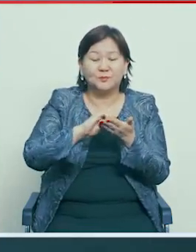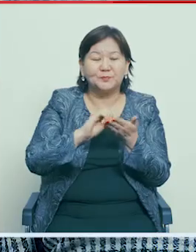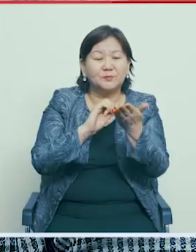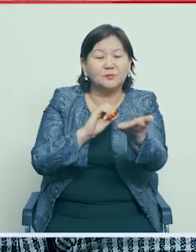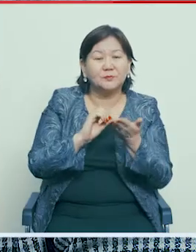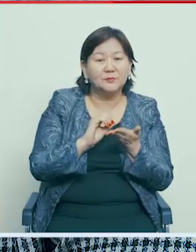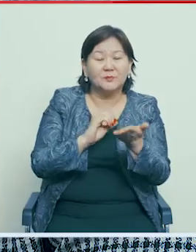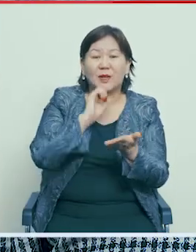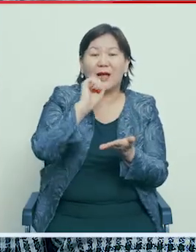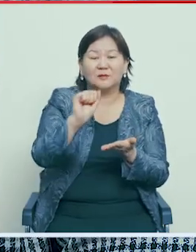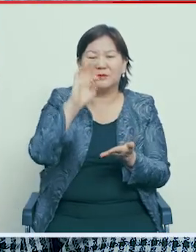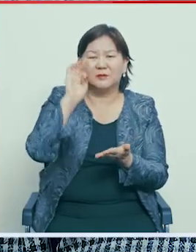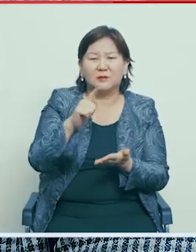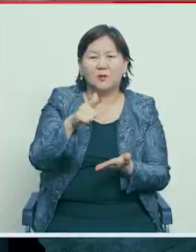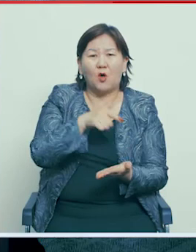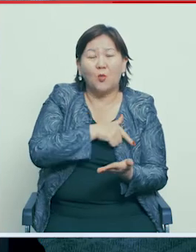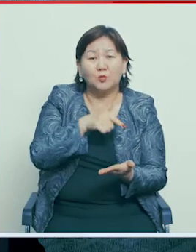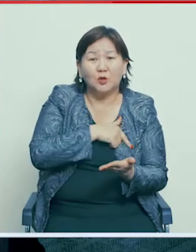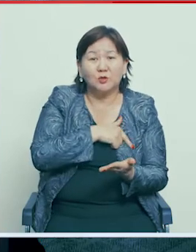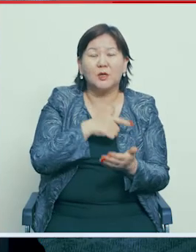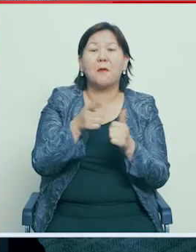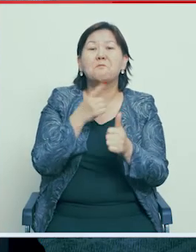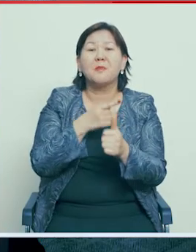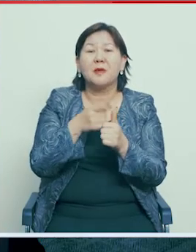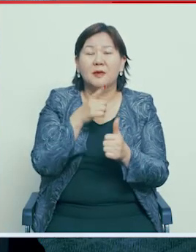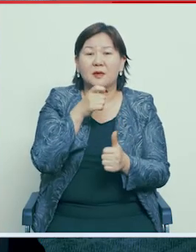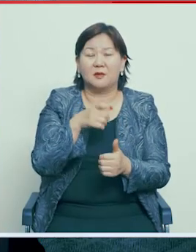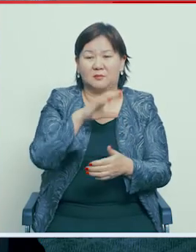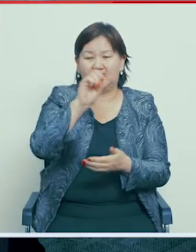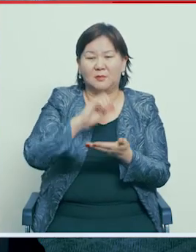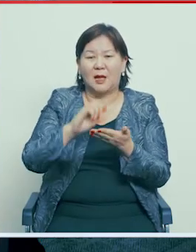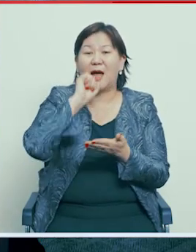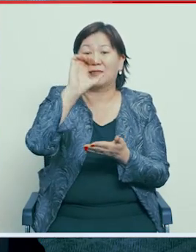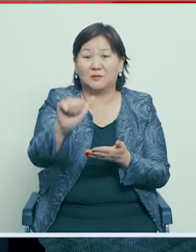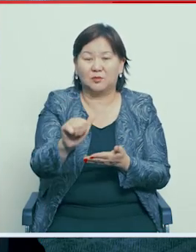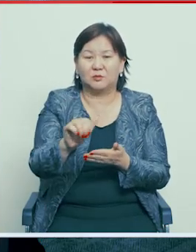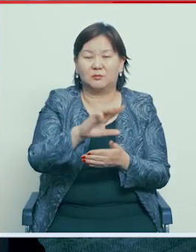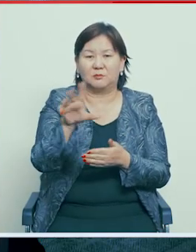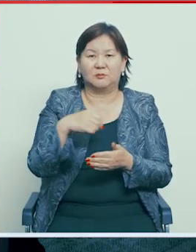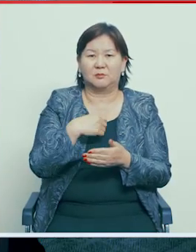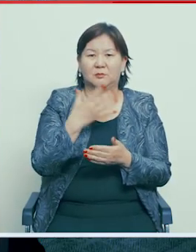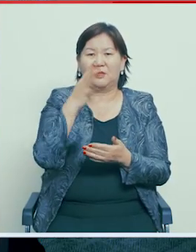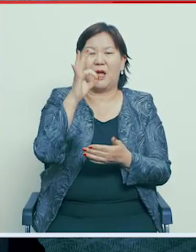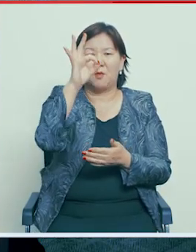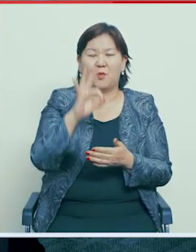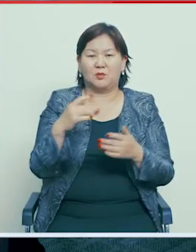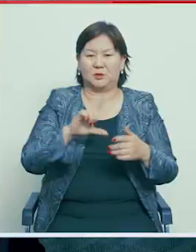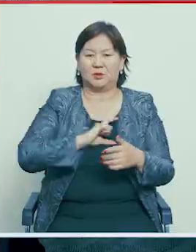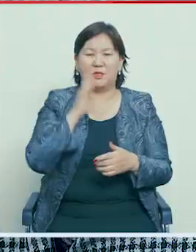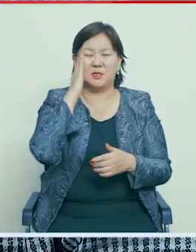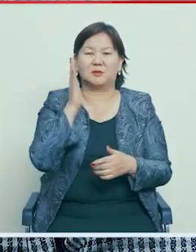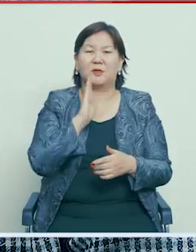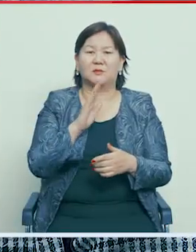хамгийн их одоо таны гомдоосон хүн хинбэ гэдэг асуулга асуухад бол бидний эцэгчүүдийн донд бараг 50% нь эцэгчүүд